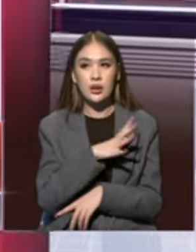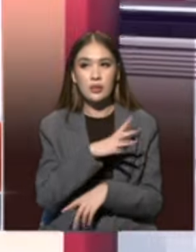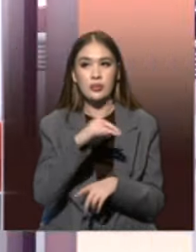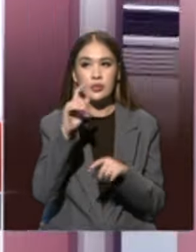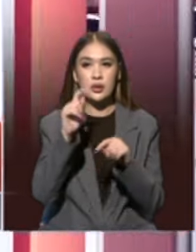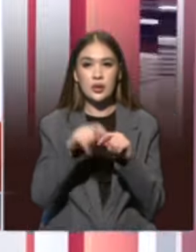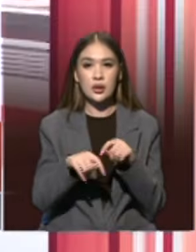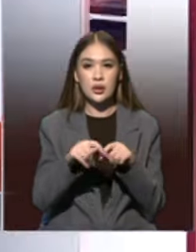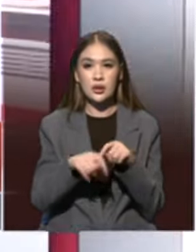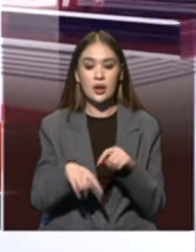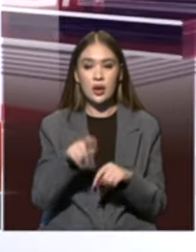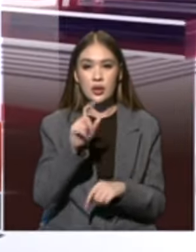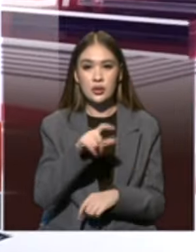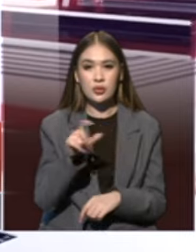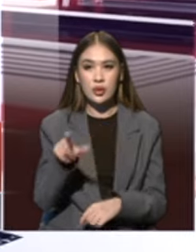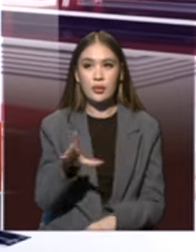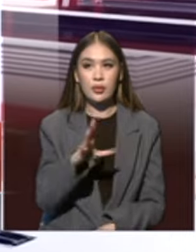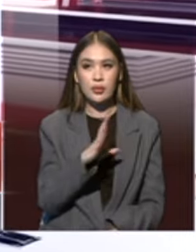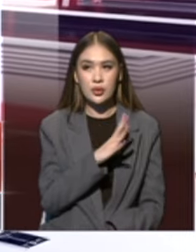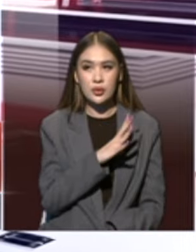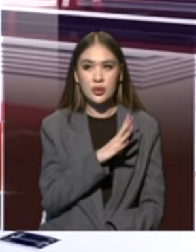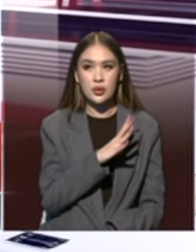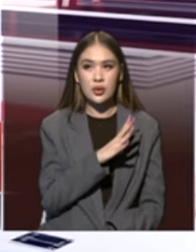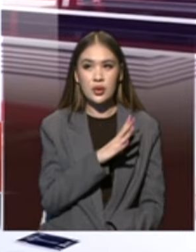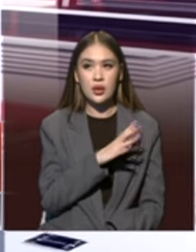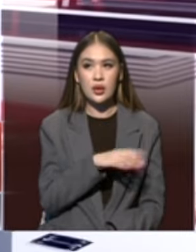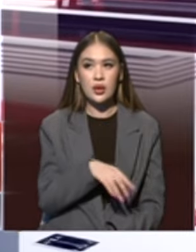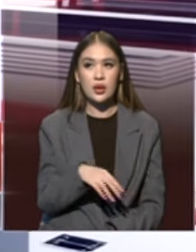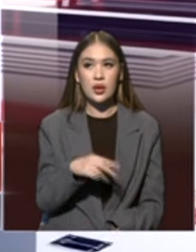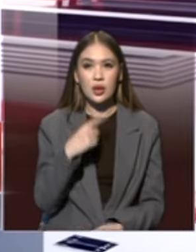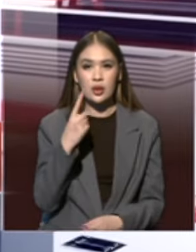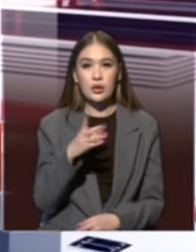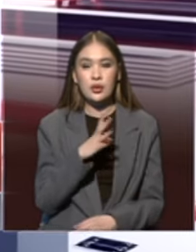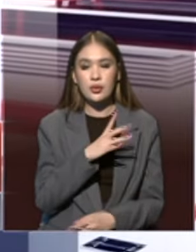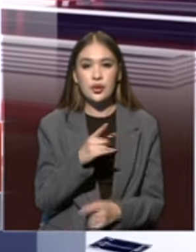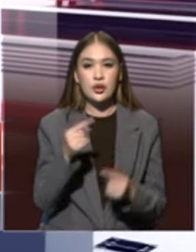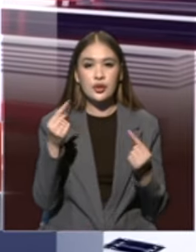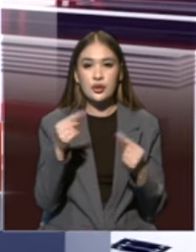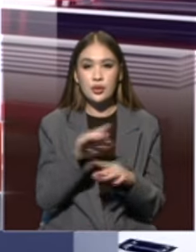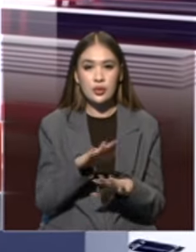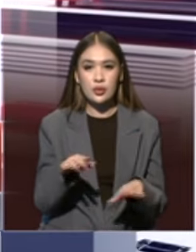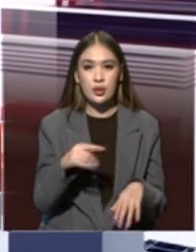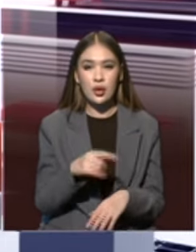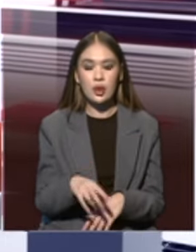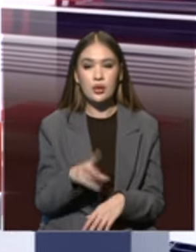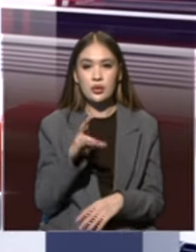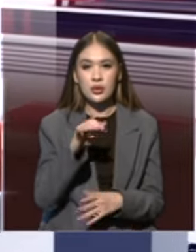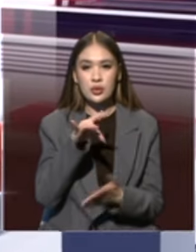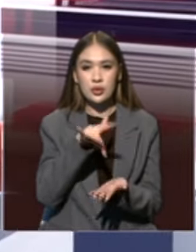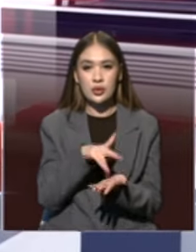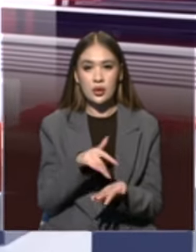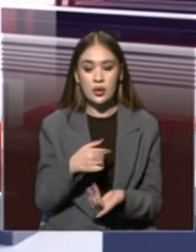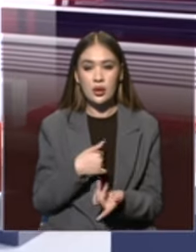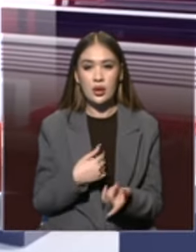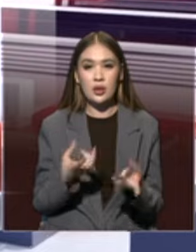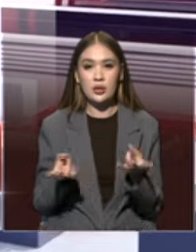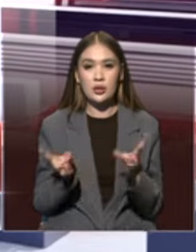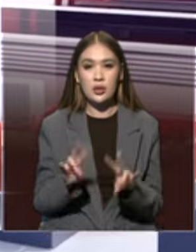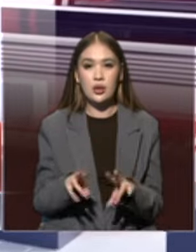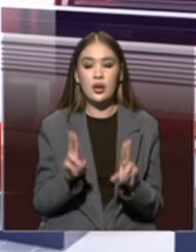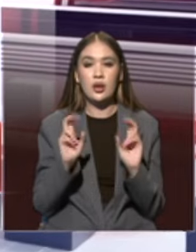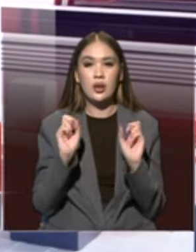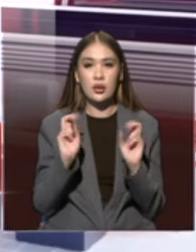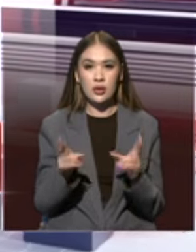жүрген адамдары үйлерін қарағанда жарамсыз деп кеткен. Ай, ортада мен қалып қойып отырмын. Соны қалай